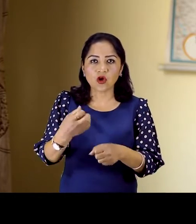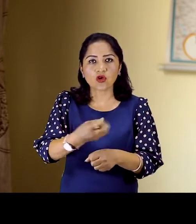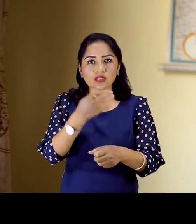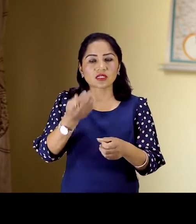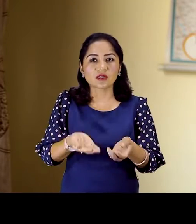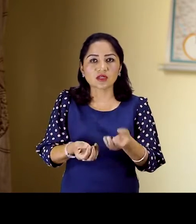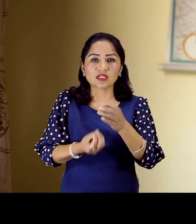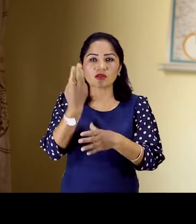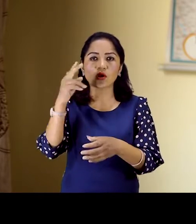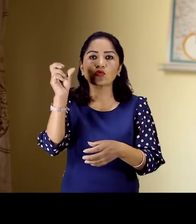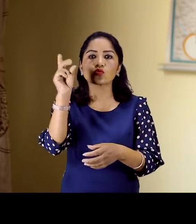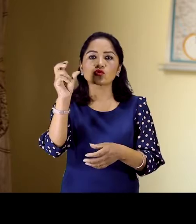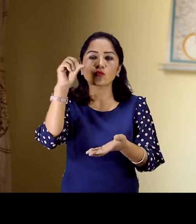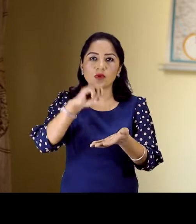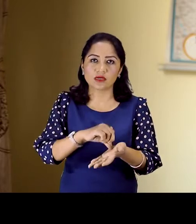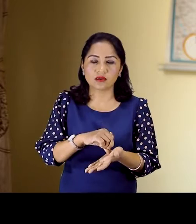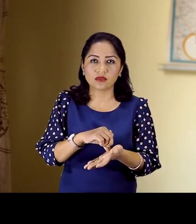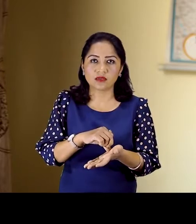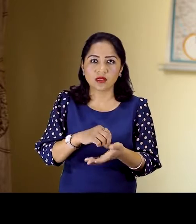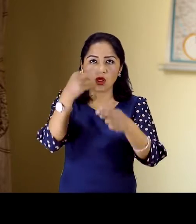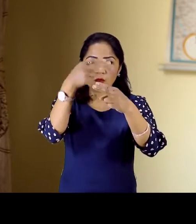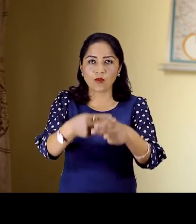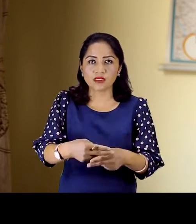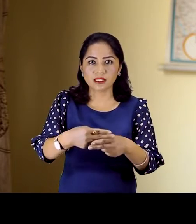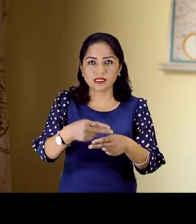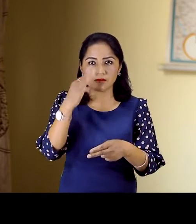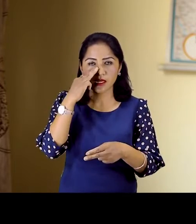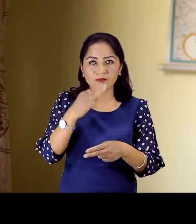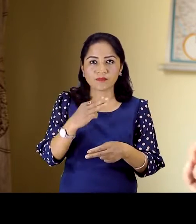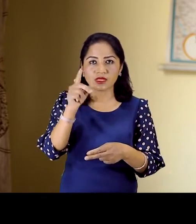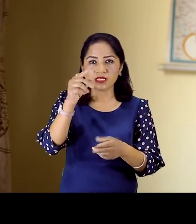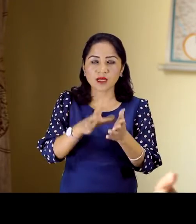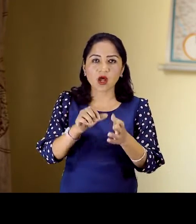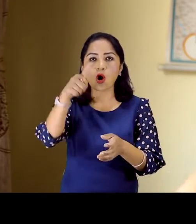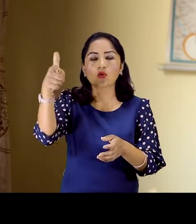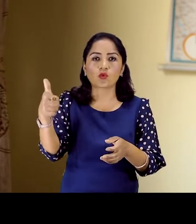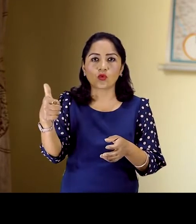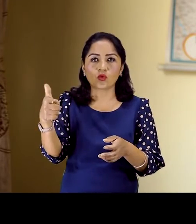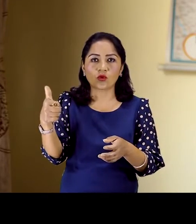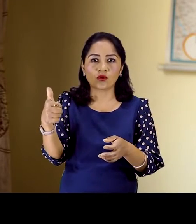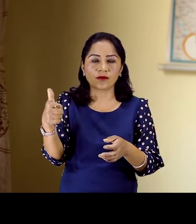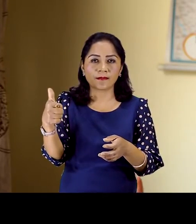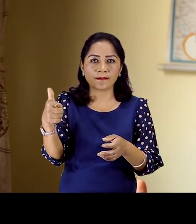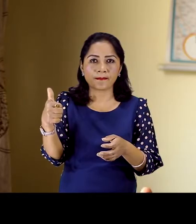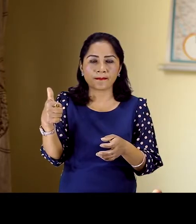अमेरा आमडे दोस्टों पतक को बजेत महाँचे तेस बाटा औरको